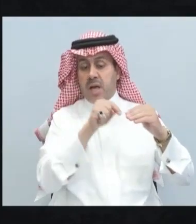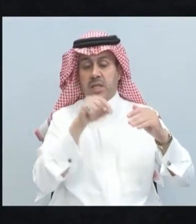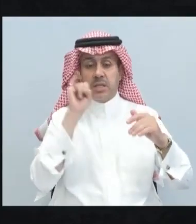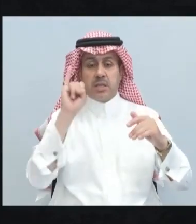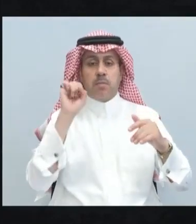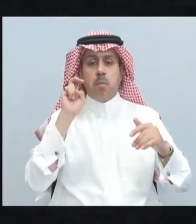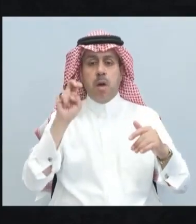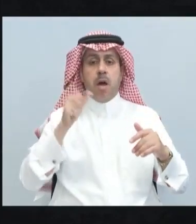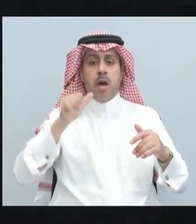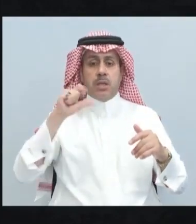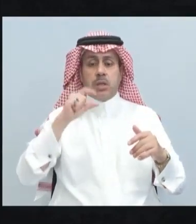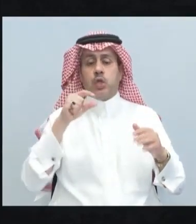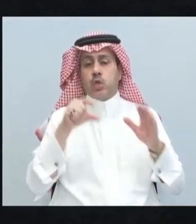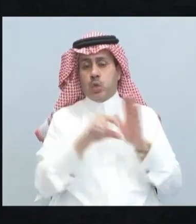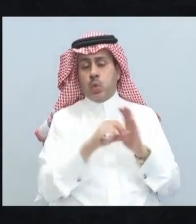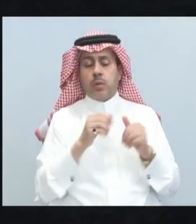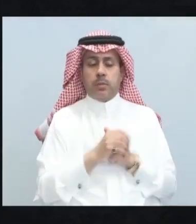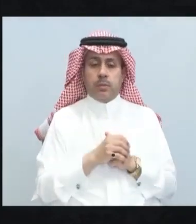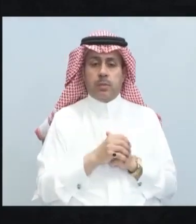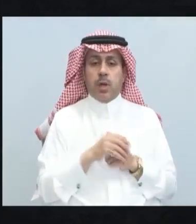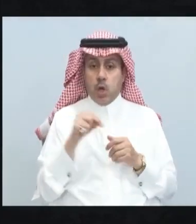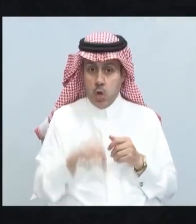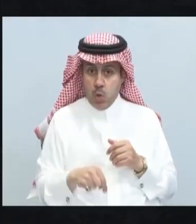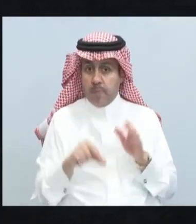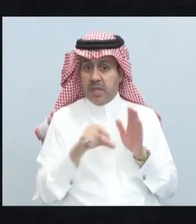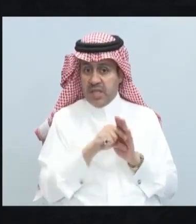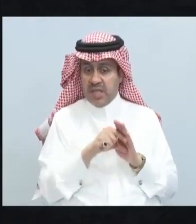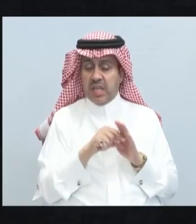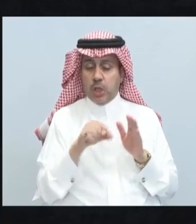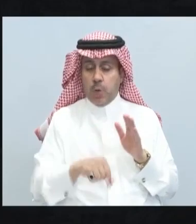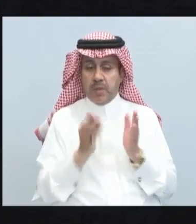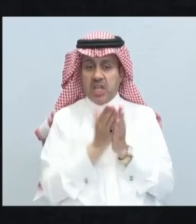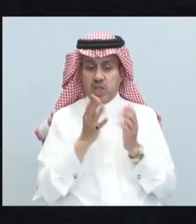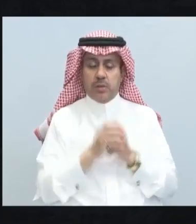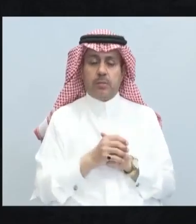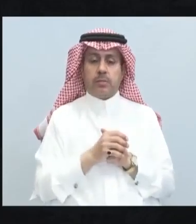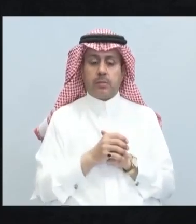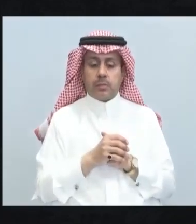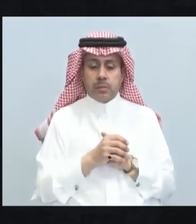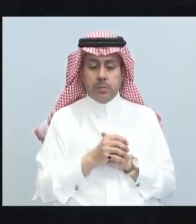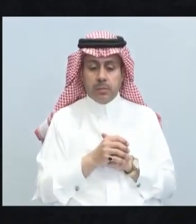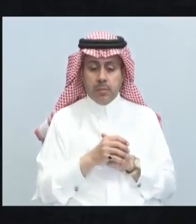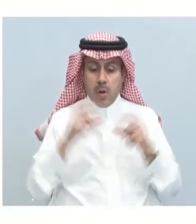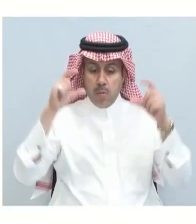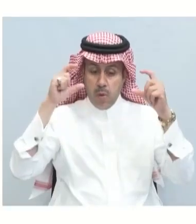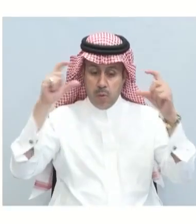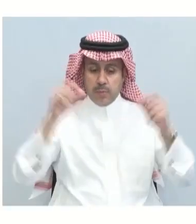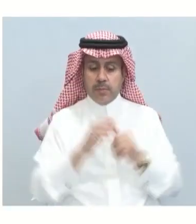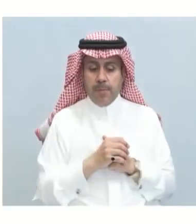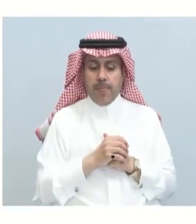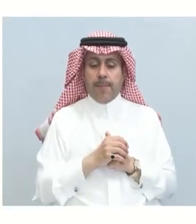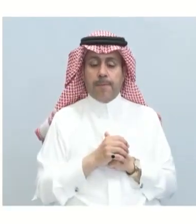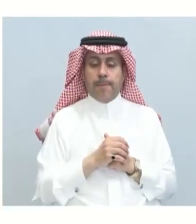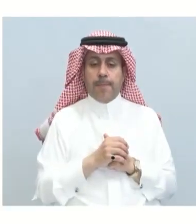ومناسباتها ناتي في بيان درس جديد ناتي واياكم الى ذلك موضوع الشيق الذي